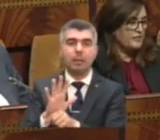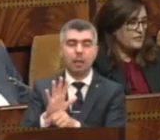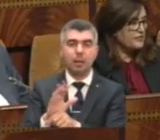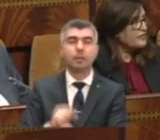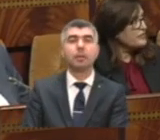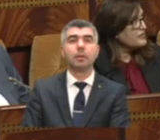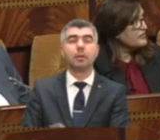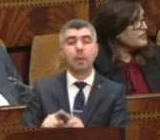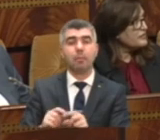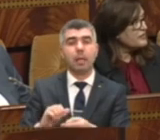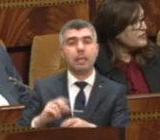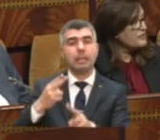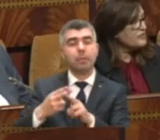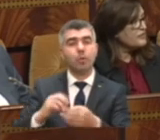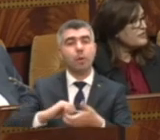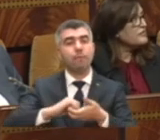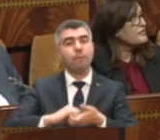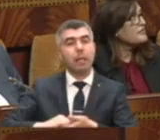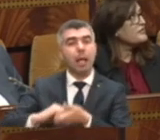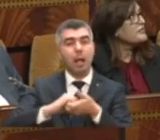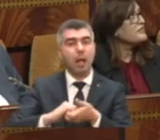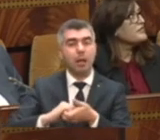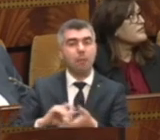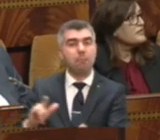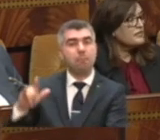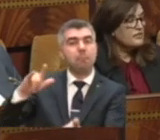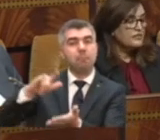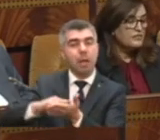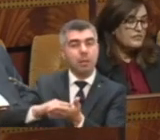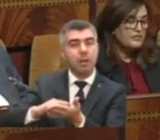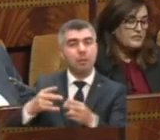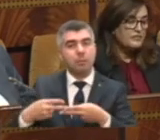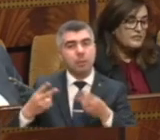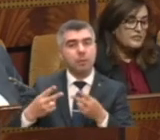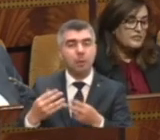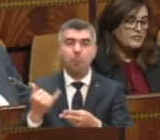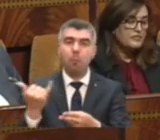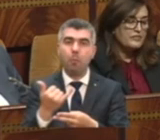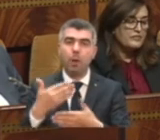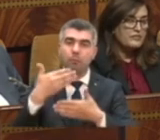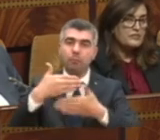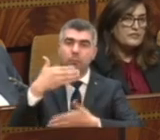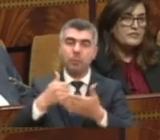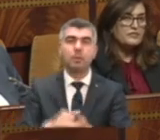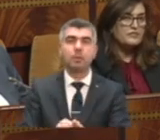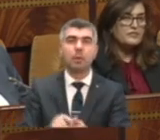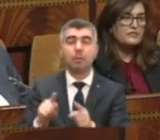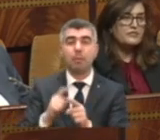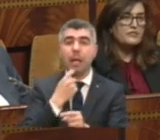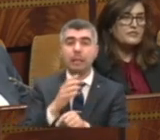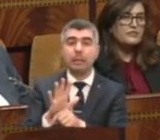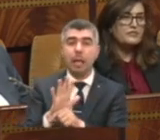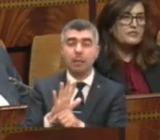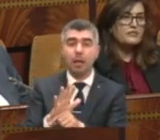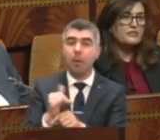واحد الفيدراليه وكيترافعوا اليوم على هذا المطار باش يخرج الحيز الموجود. كما كتعرفوا السيد الوزير بان المغاربه المنحدرين من اقليم تازا عندهم واحد